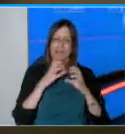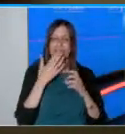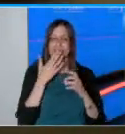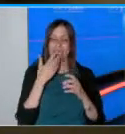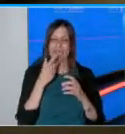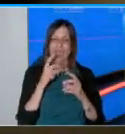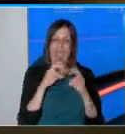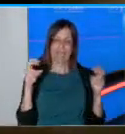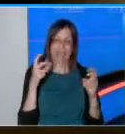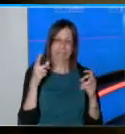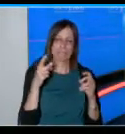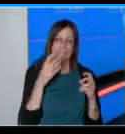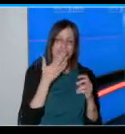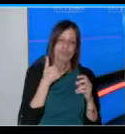היהודיות.